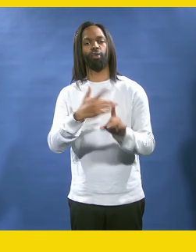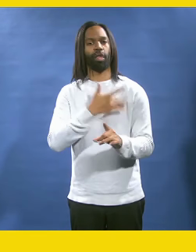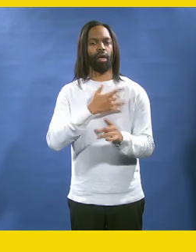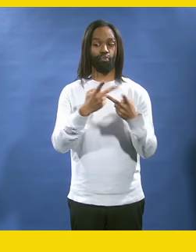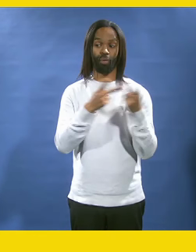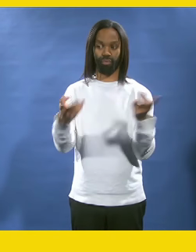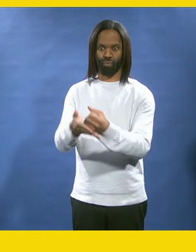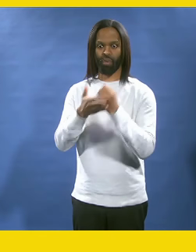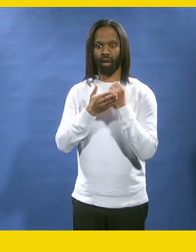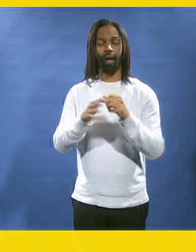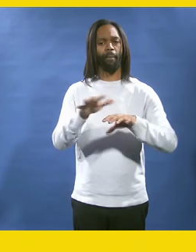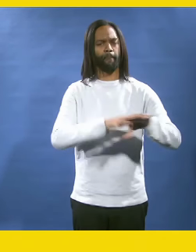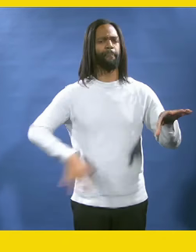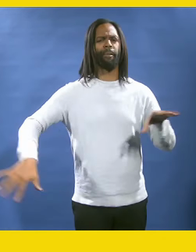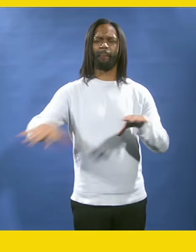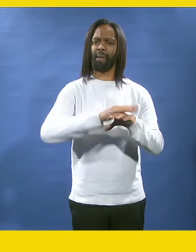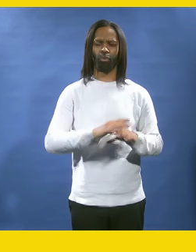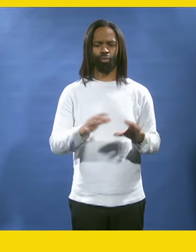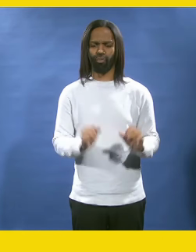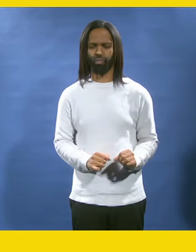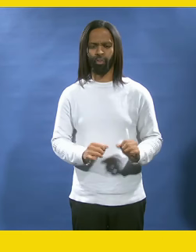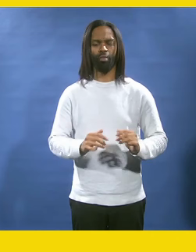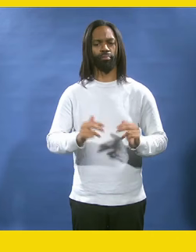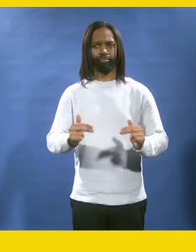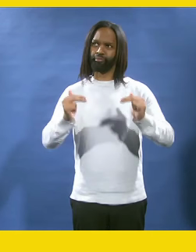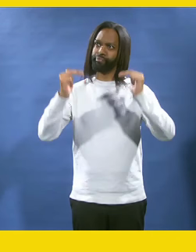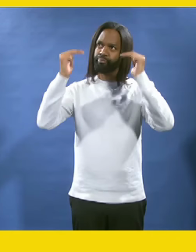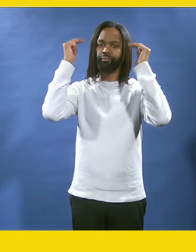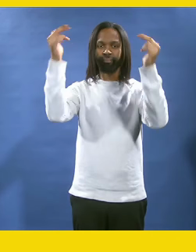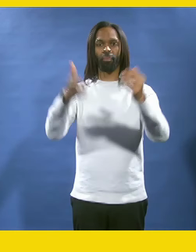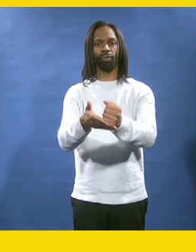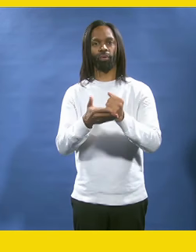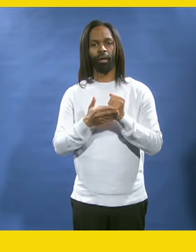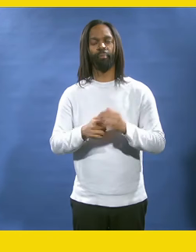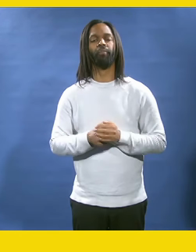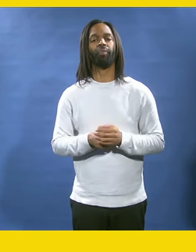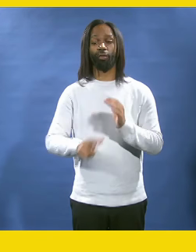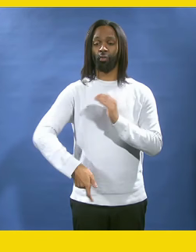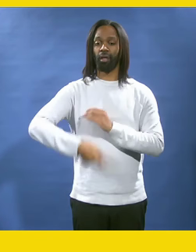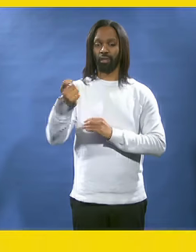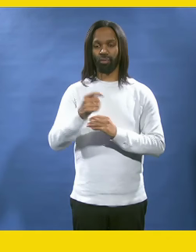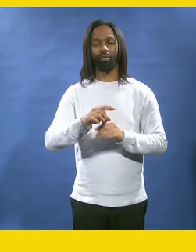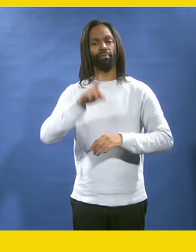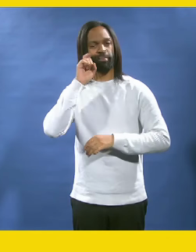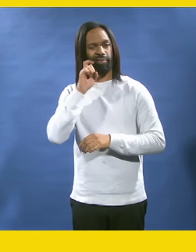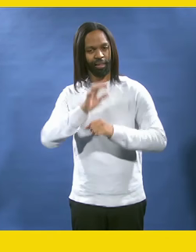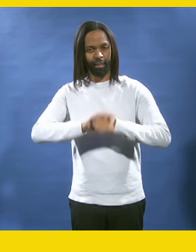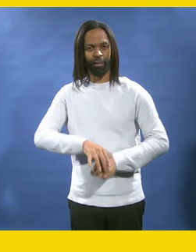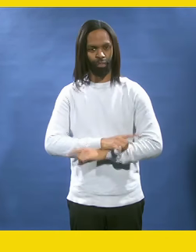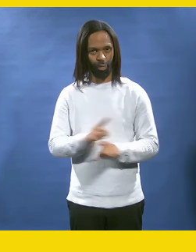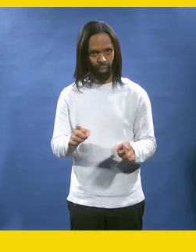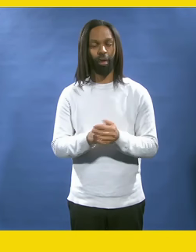des territoires à l'État, une éducation non sexiste généralisée avec formation prioritaire des forces de